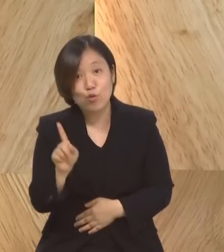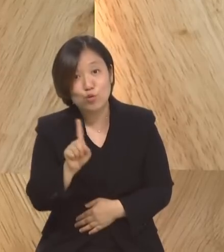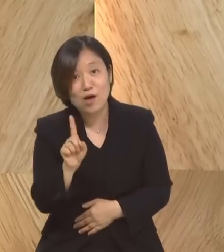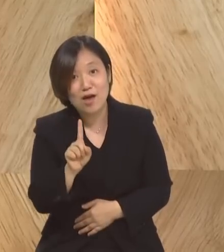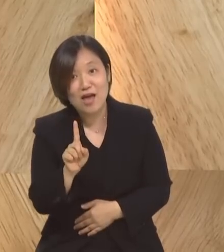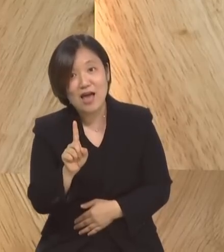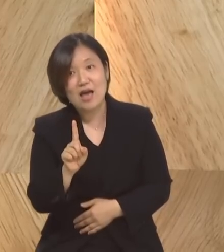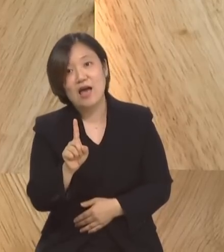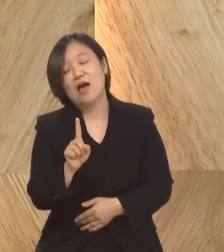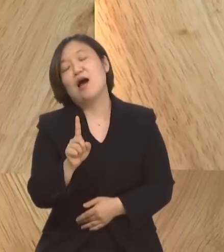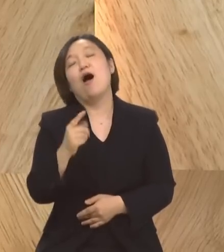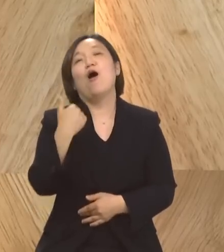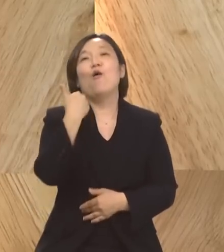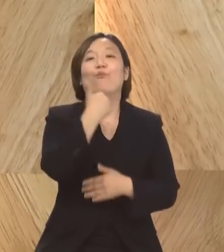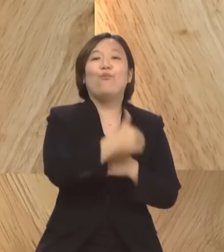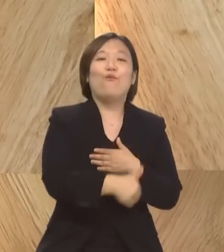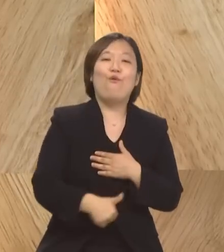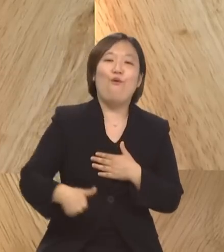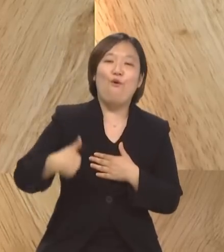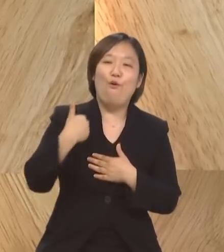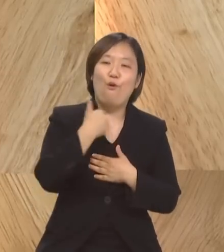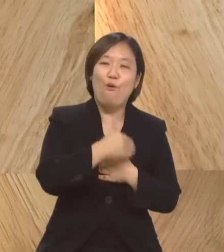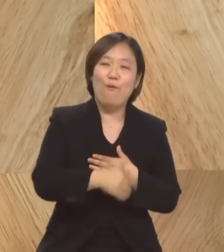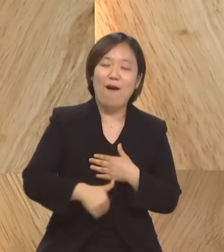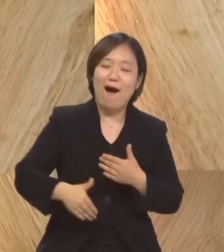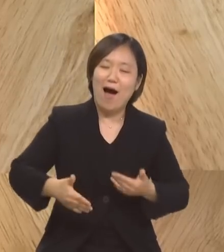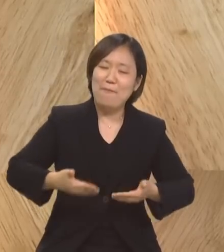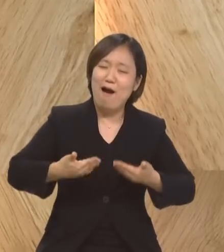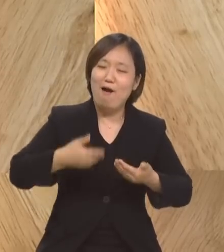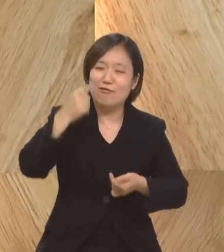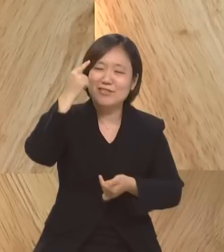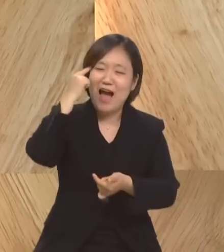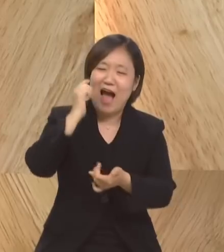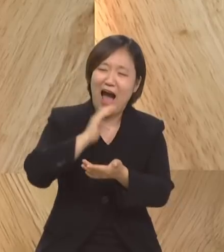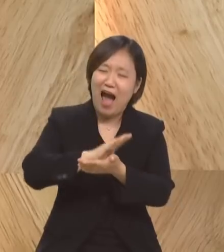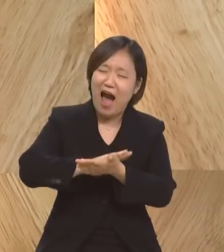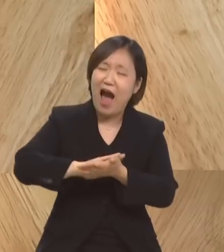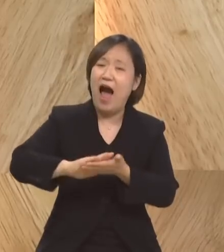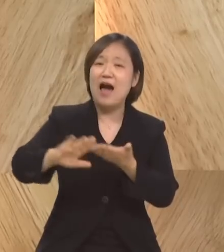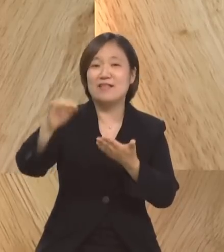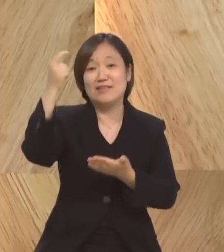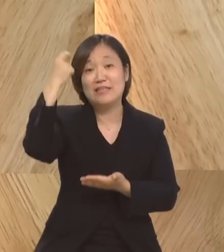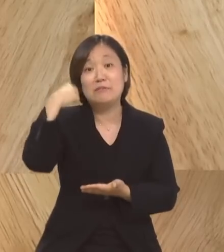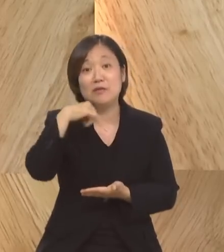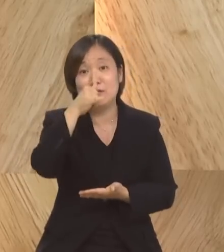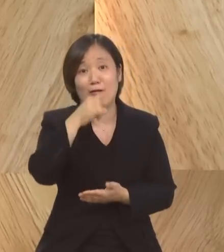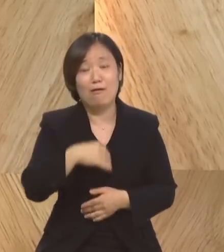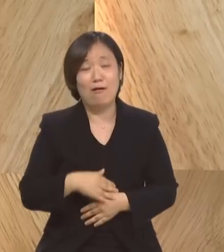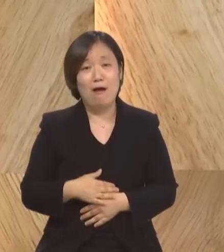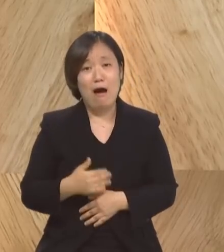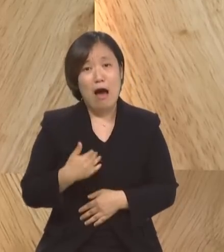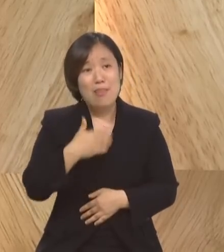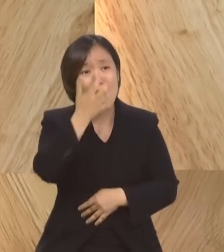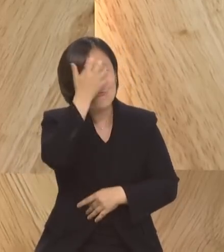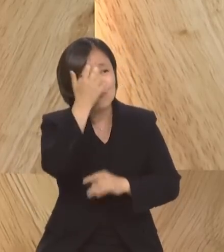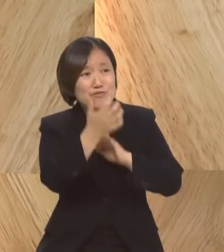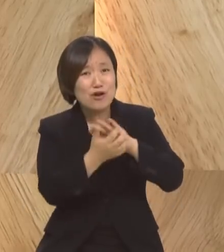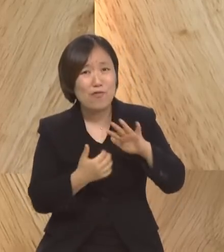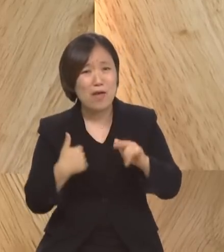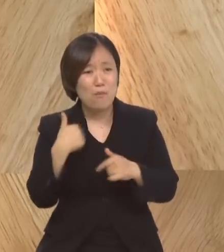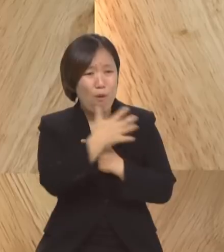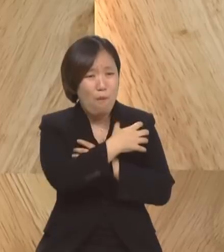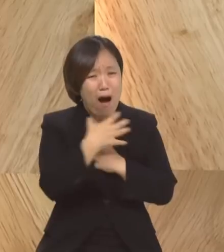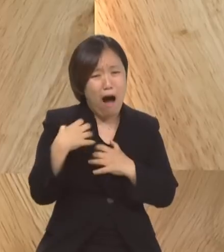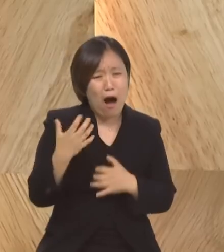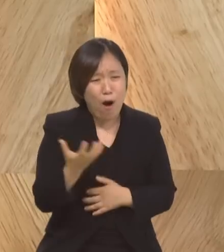몸이 아주 상쾌하고 가볍고 그 꿈꾸기 전에 그렇게 몸이 욱신욱신